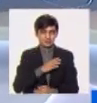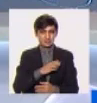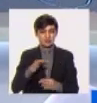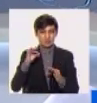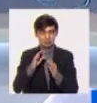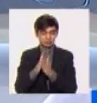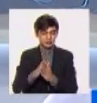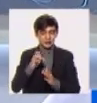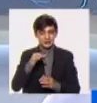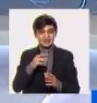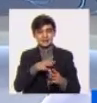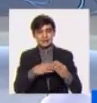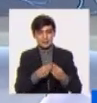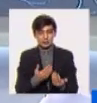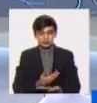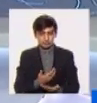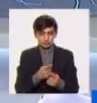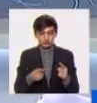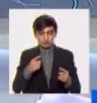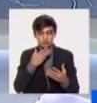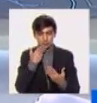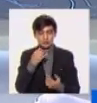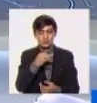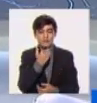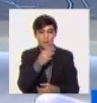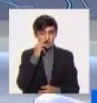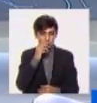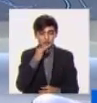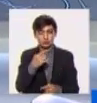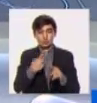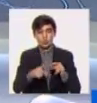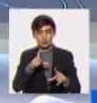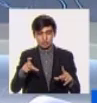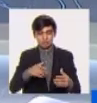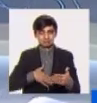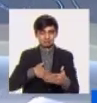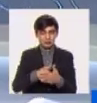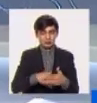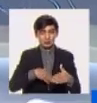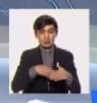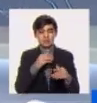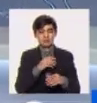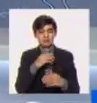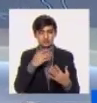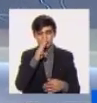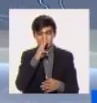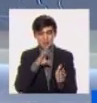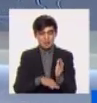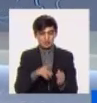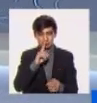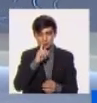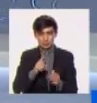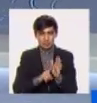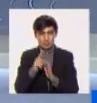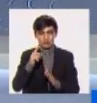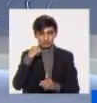Она утверждает, что семье не на что жить, ведь ее мужа и других сотрудников отправили в отпуск без содержания еще в начале года. И сейчас